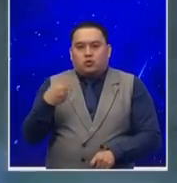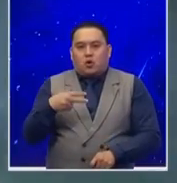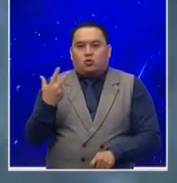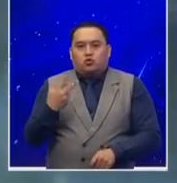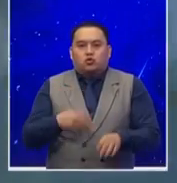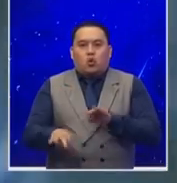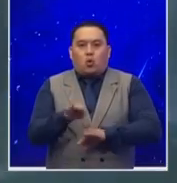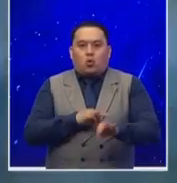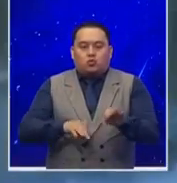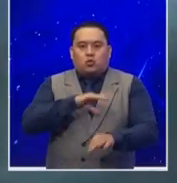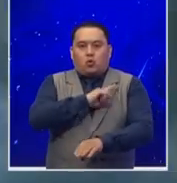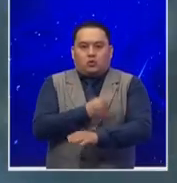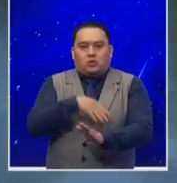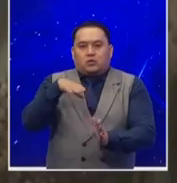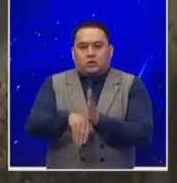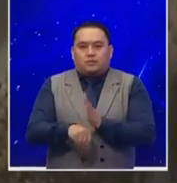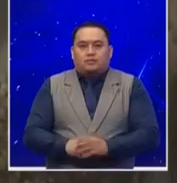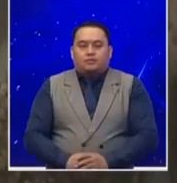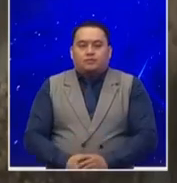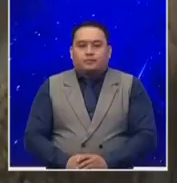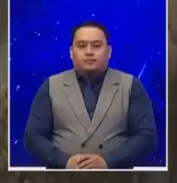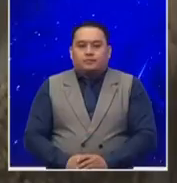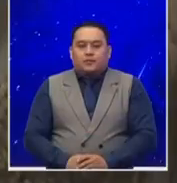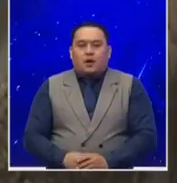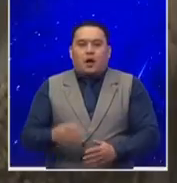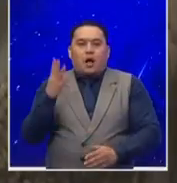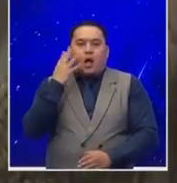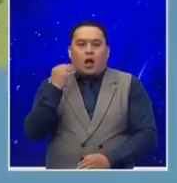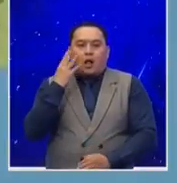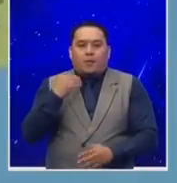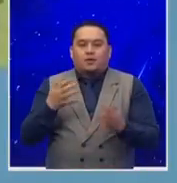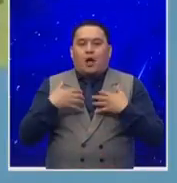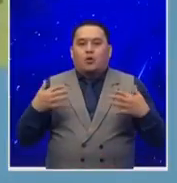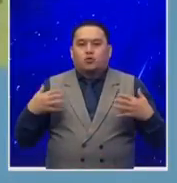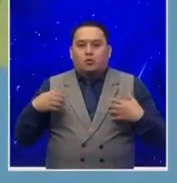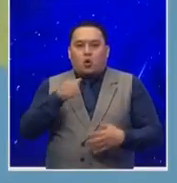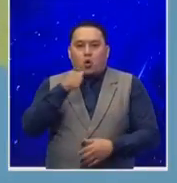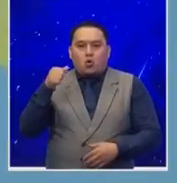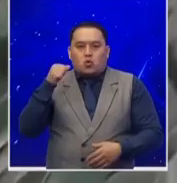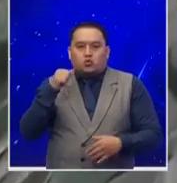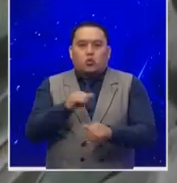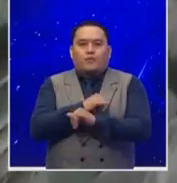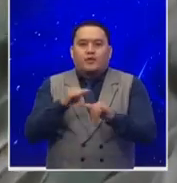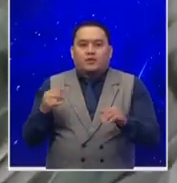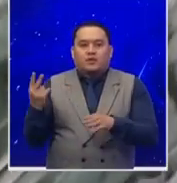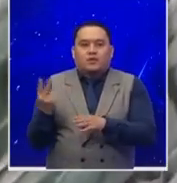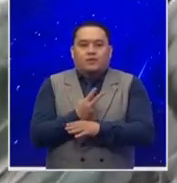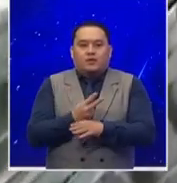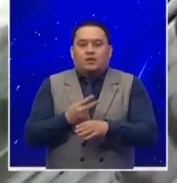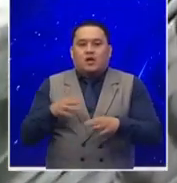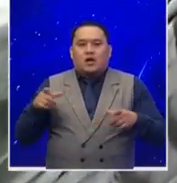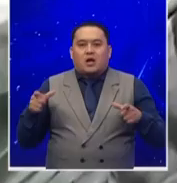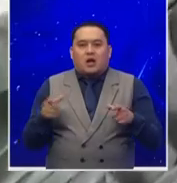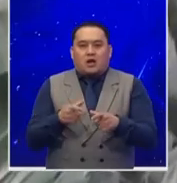толық жобалық қуатына шығады. Алматы хайуанаттар бағында аңқұс саны өткен жылы 2 есеге көбейген. Мұны мамандар